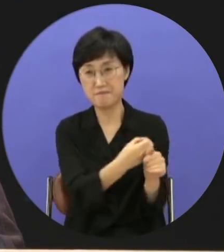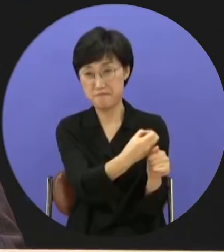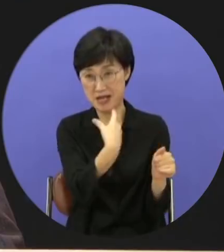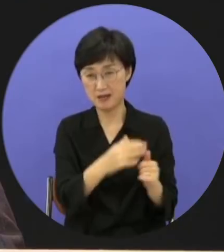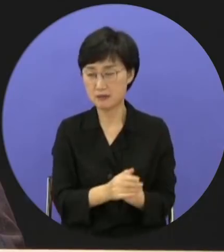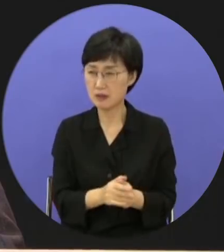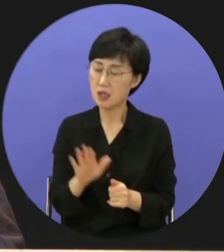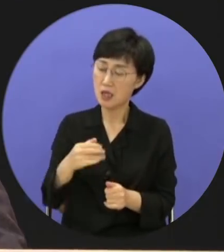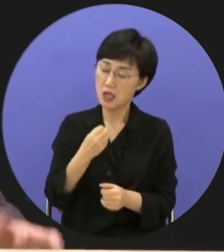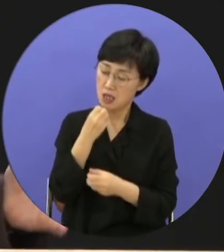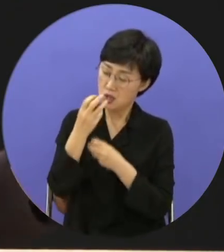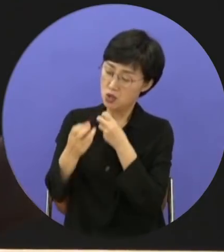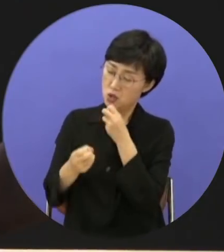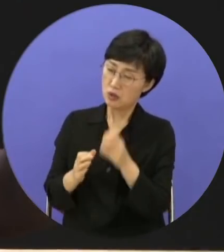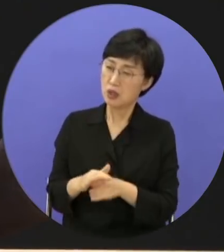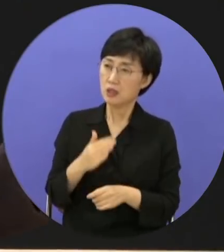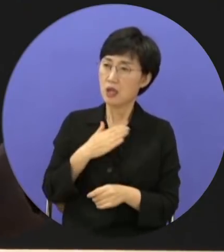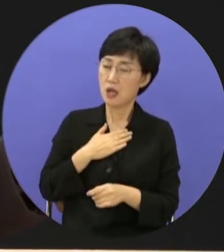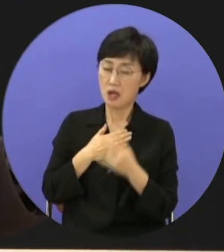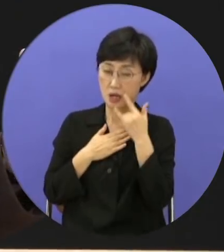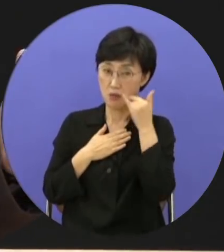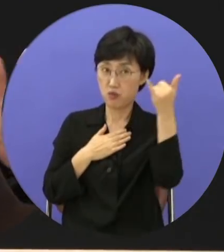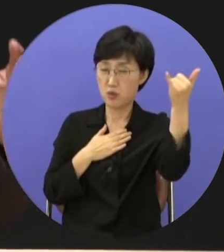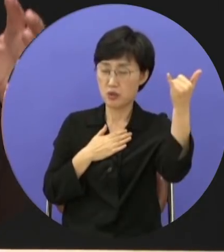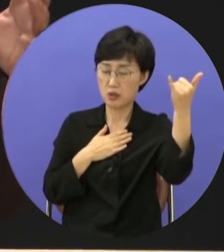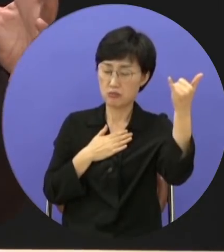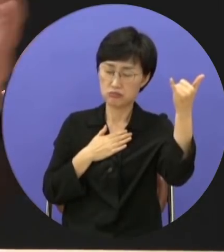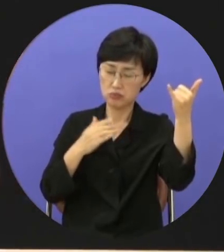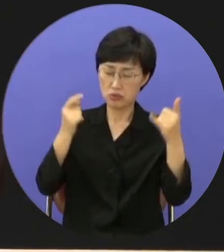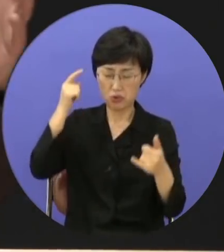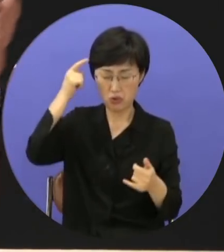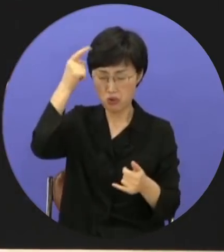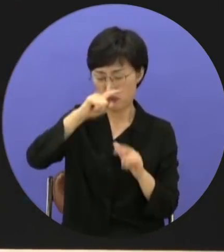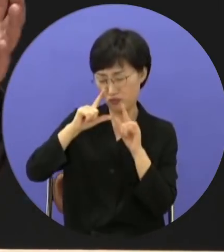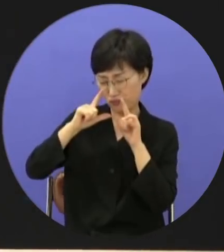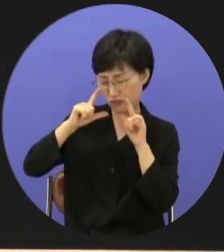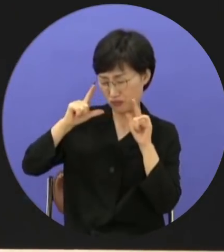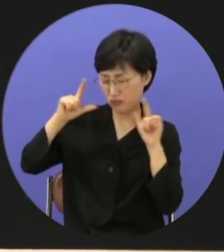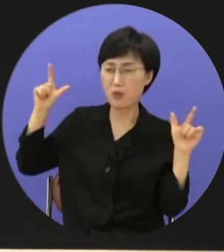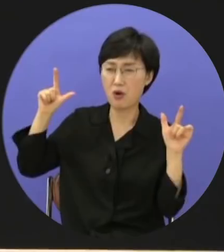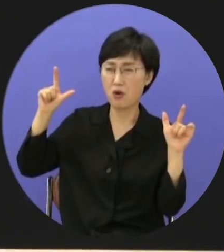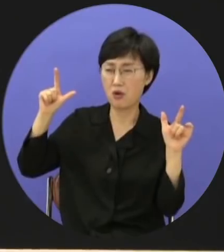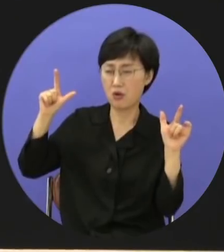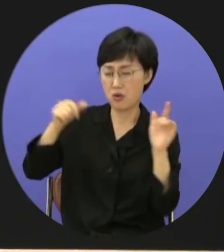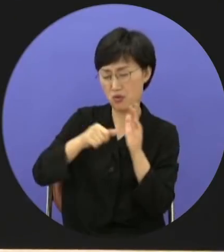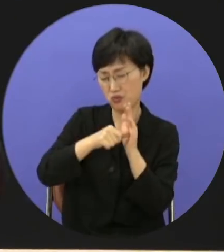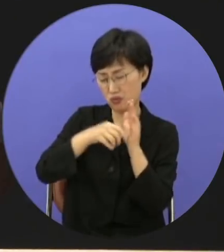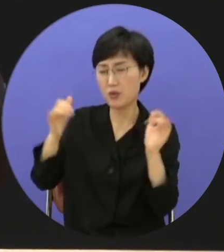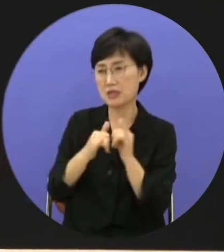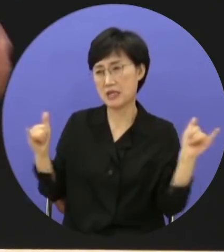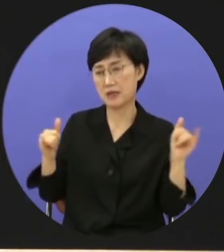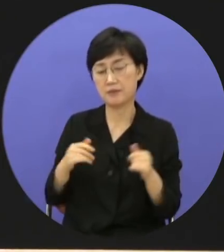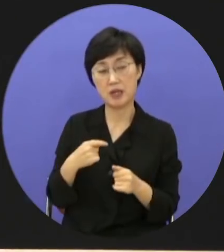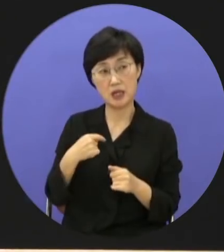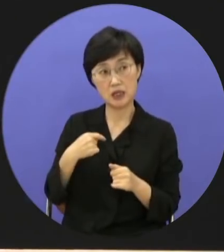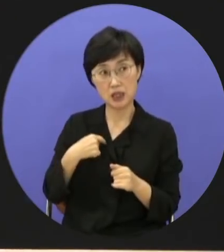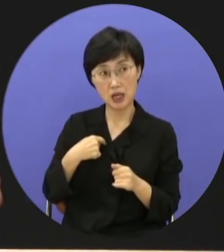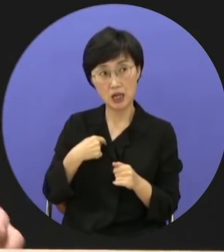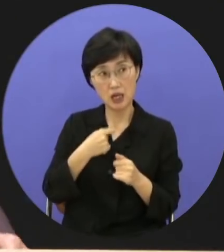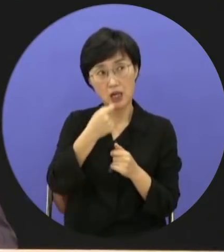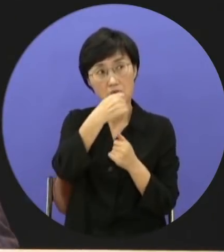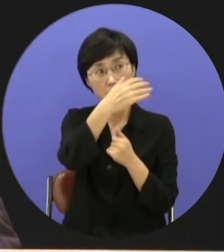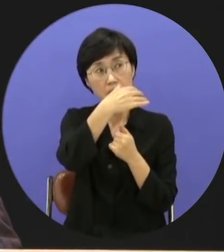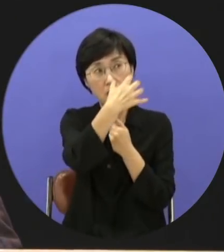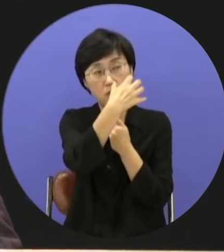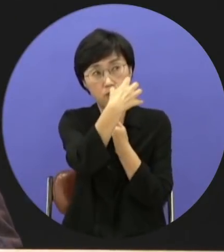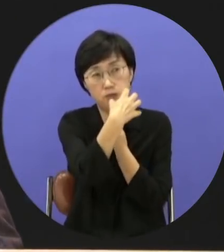came to meet with me in my office. 우리 부모님이 훌륭한 분들인데 얼마나 나를 긴장시키든지 자기 숨을 맺을 때 정신이 돌아. And he said